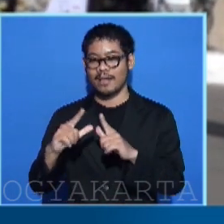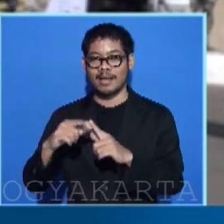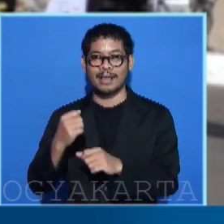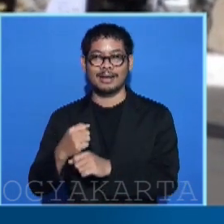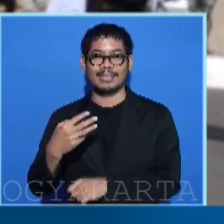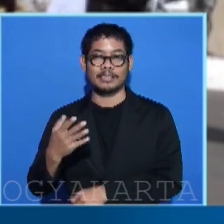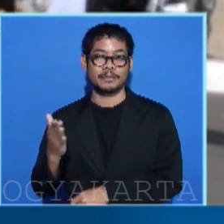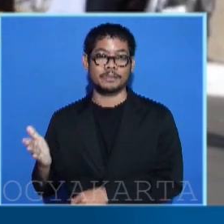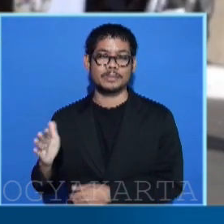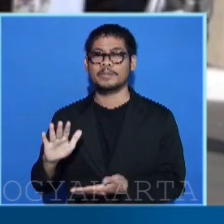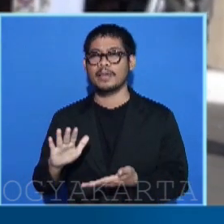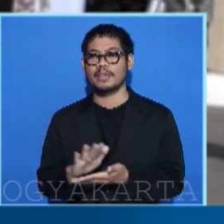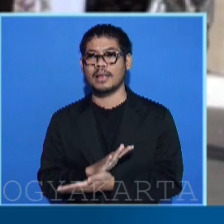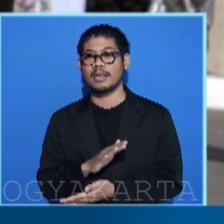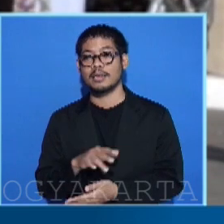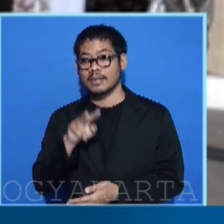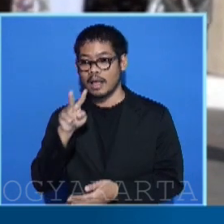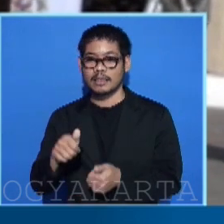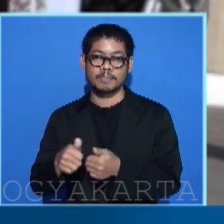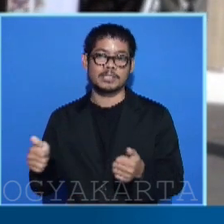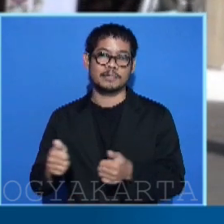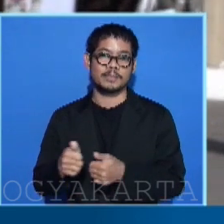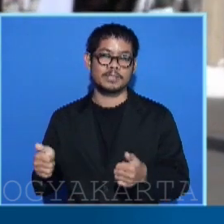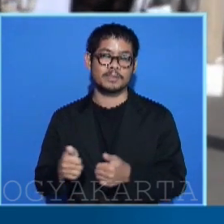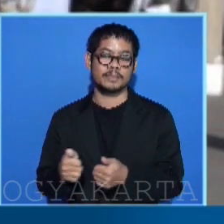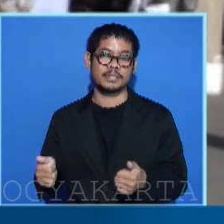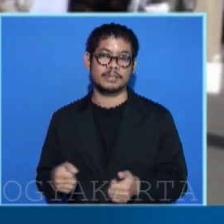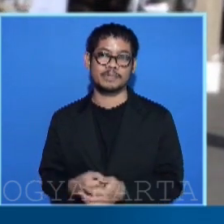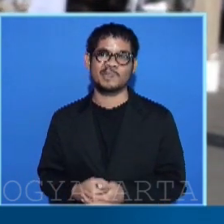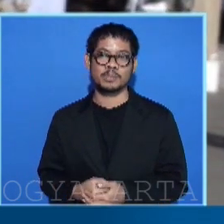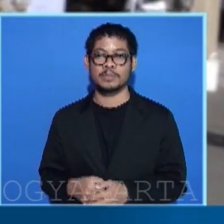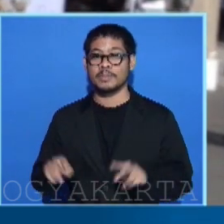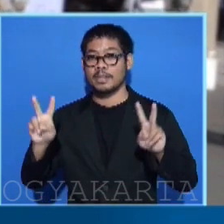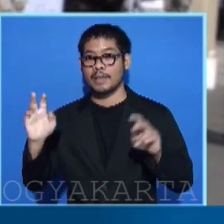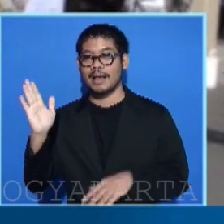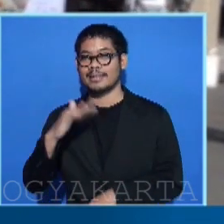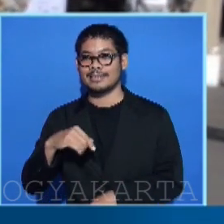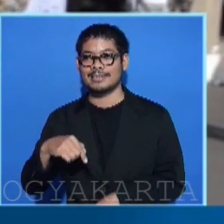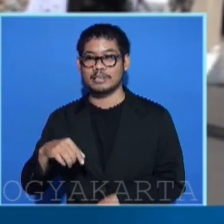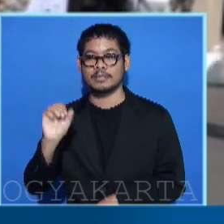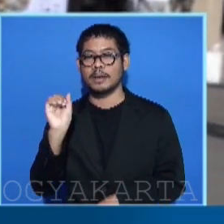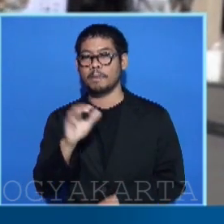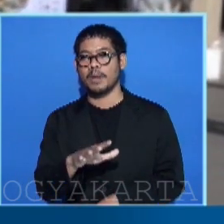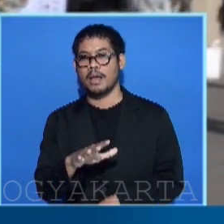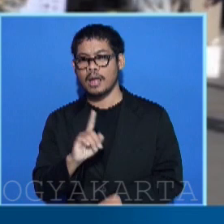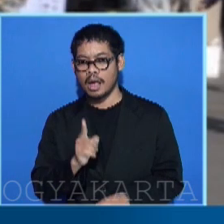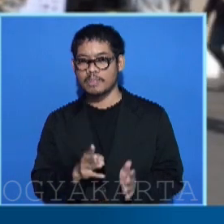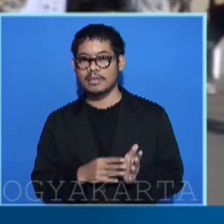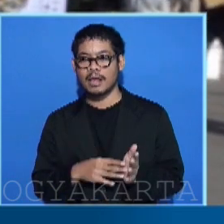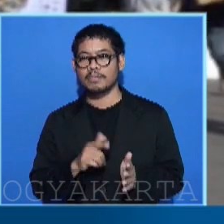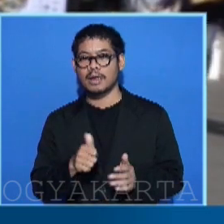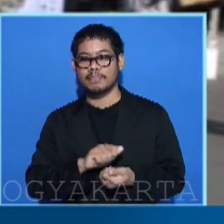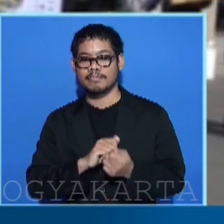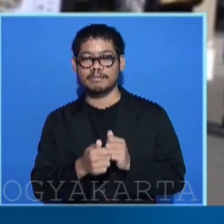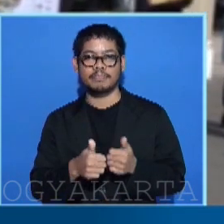kita punya tema hari ini adalah Oppo yang menjadi permasalahan selama ini harapannya dari teras Malioboro ini mempunyai